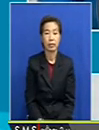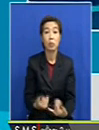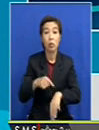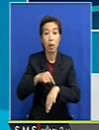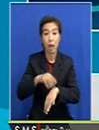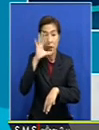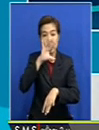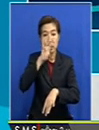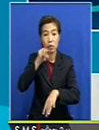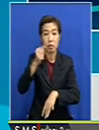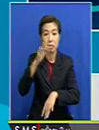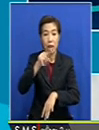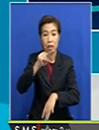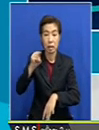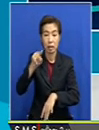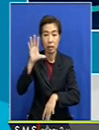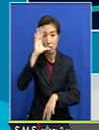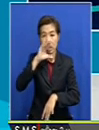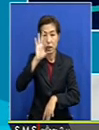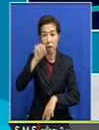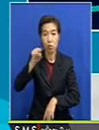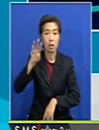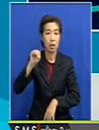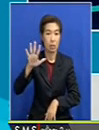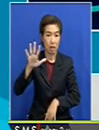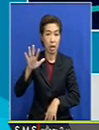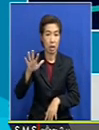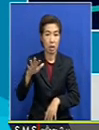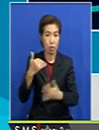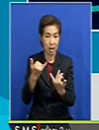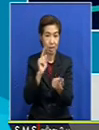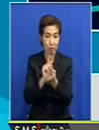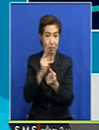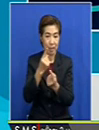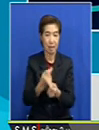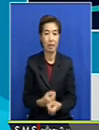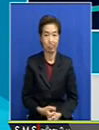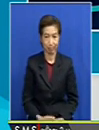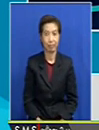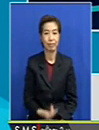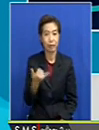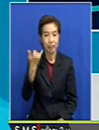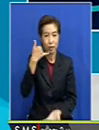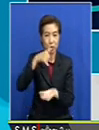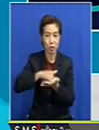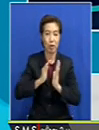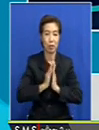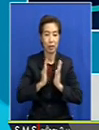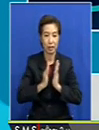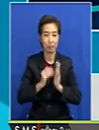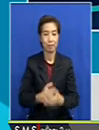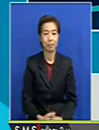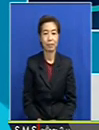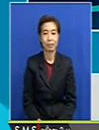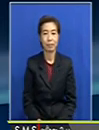วลาเดิมนะครับ1:15 น.ถึง1:45 น.นะครับพี่ป๋องครับเจอกันอย่างแน่นอนนะครับ ครับผม วันนี้ขอบคุณมากนะครับ ขอบคุณ